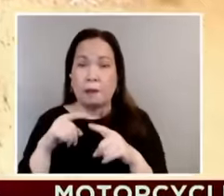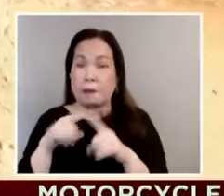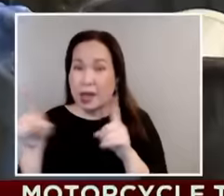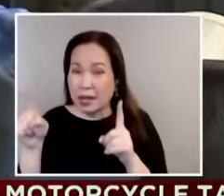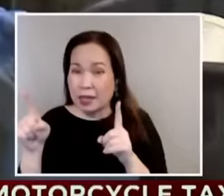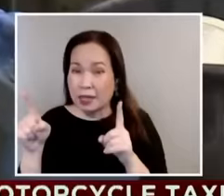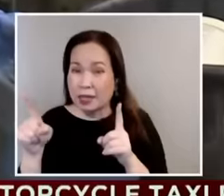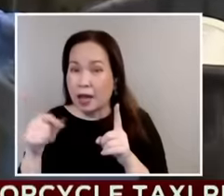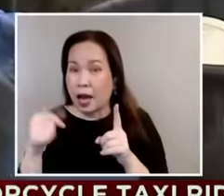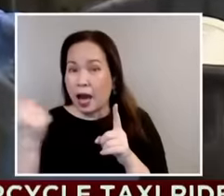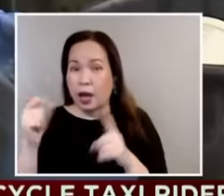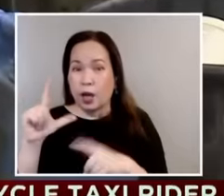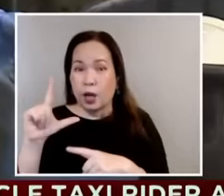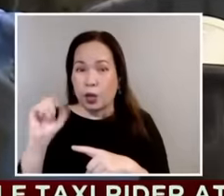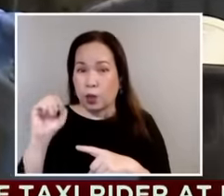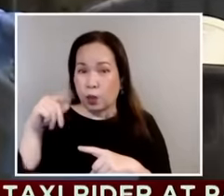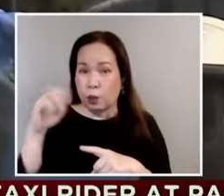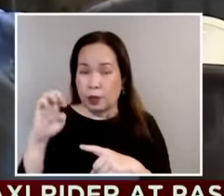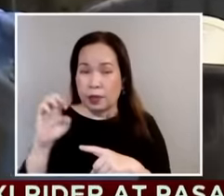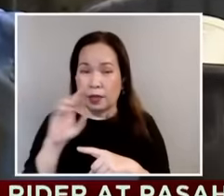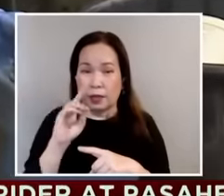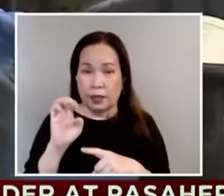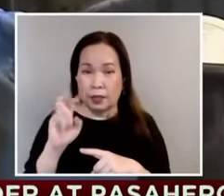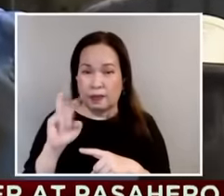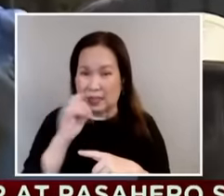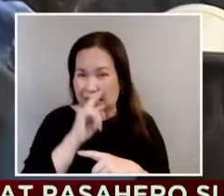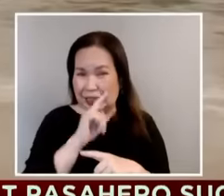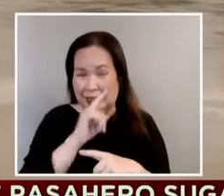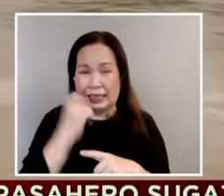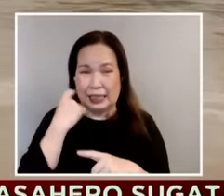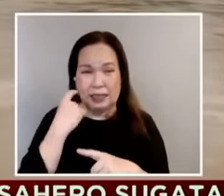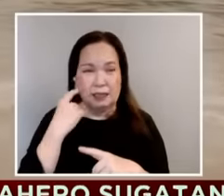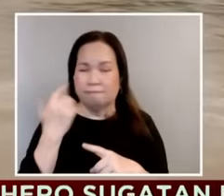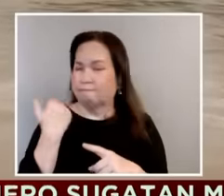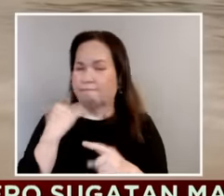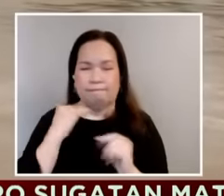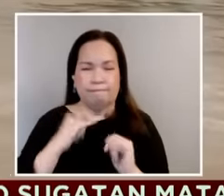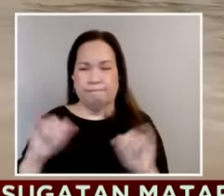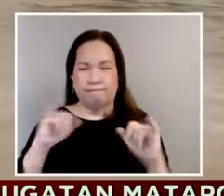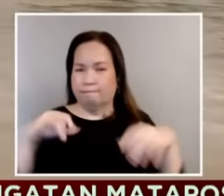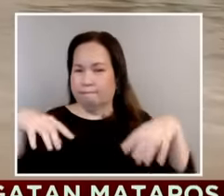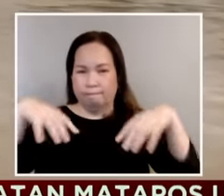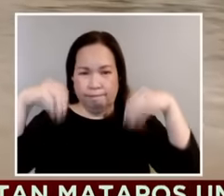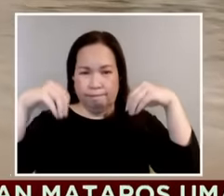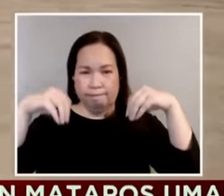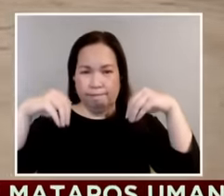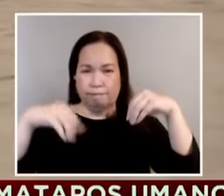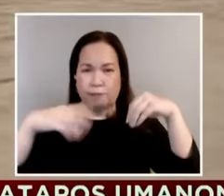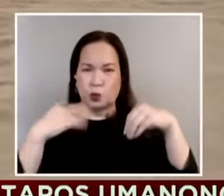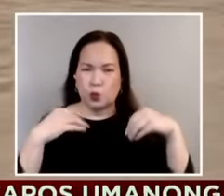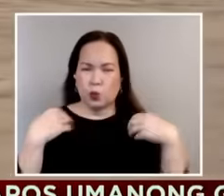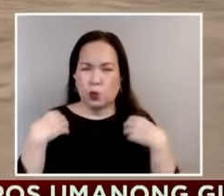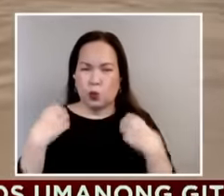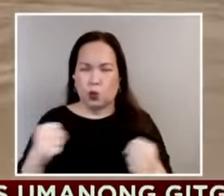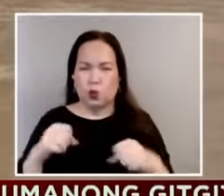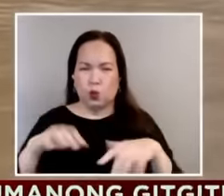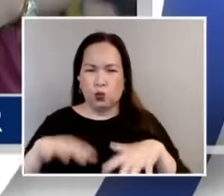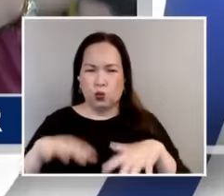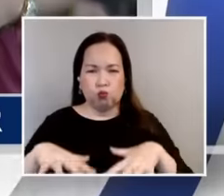sa Lope de Vega na wala pa rin kuryente sa ngayon dahil sa tindi ng pagbaha.